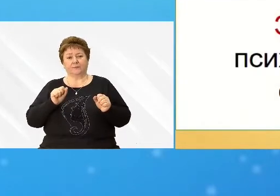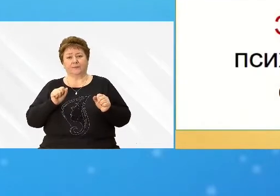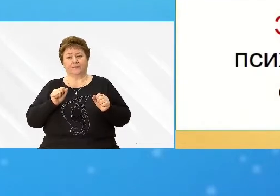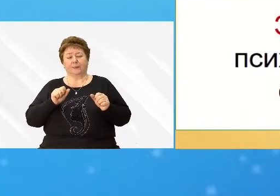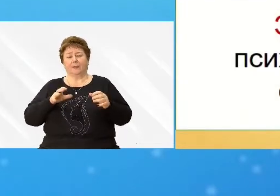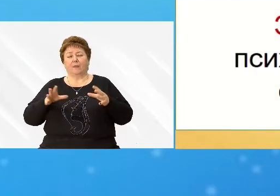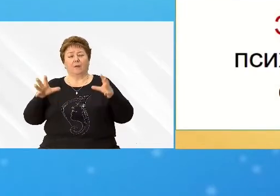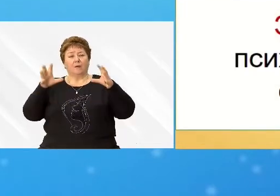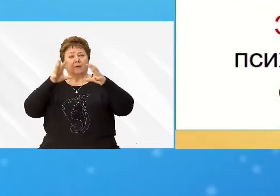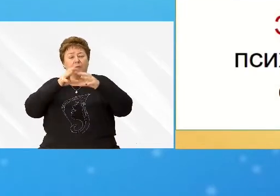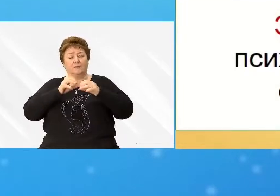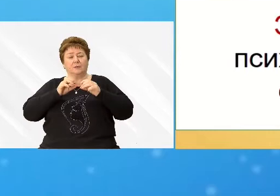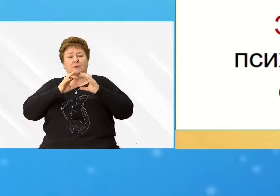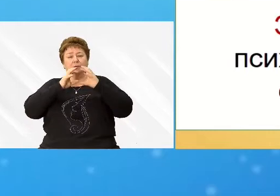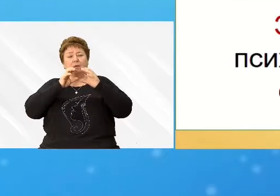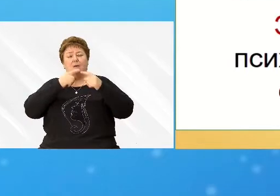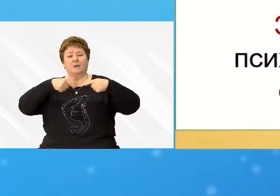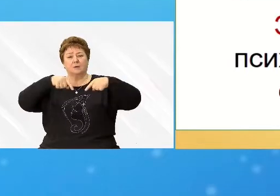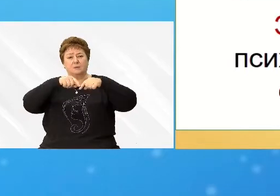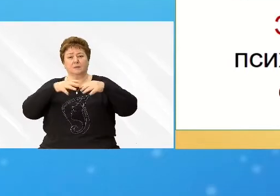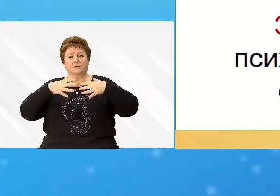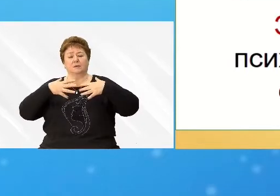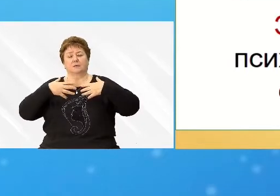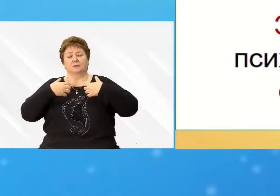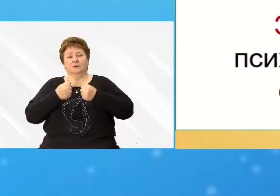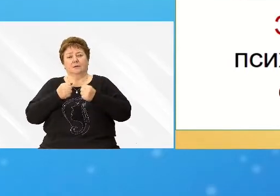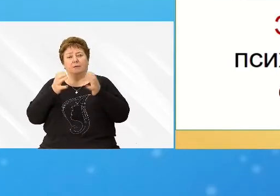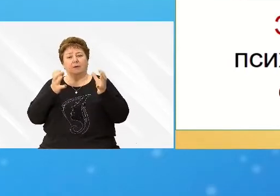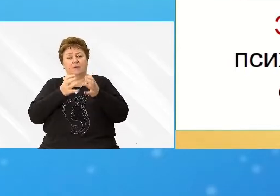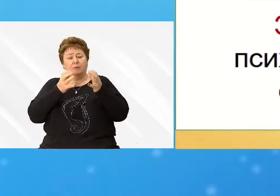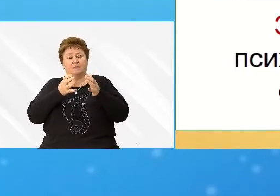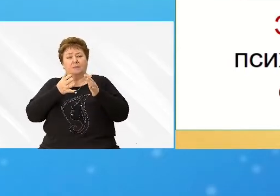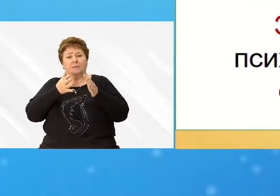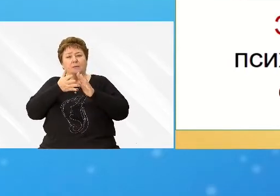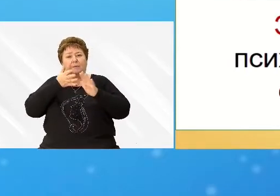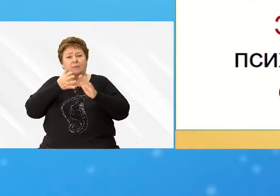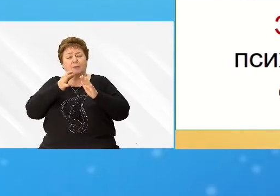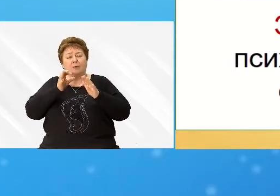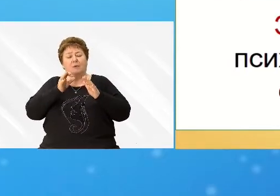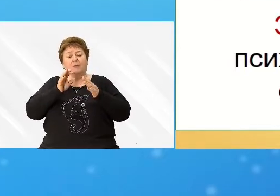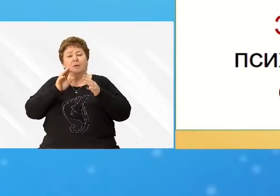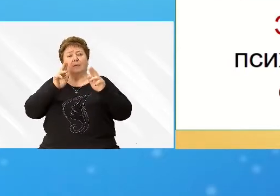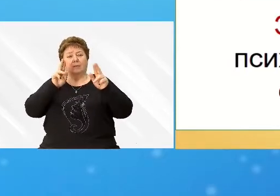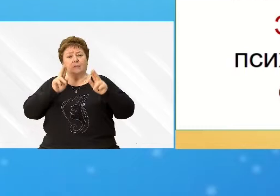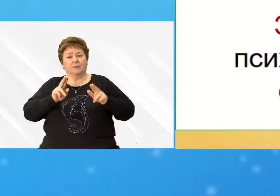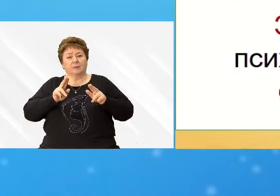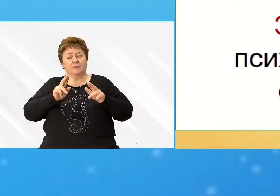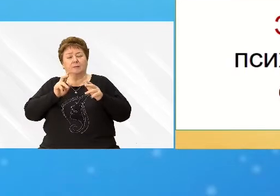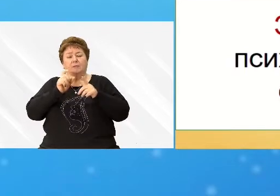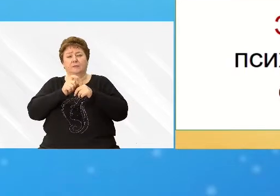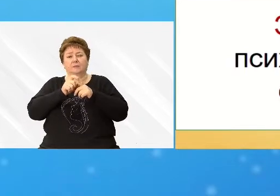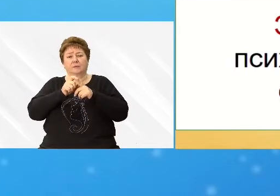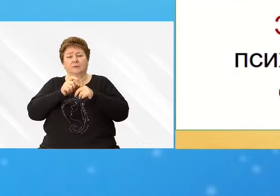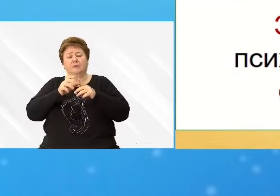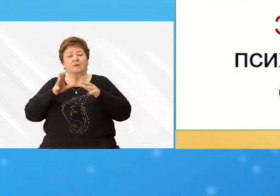всемирная организация здравоохранения понимает под определением здоровья полное